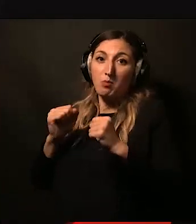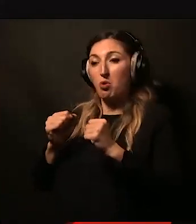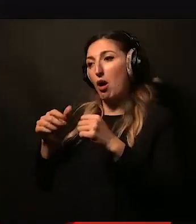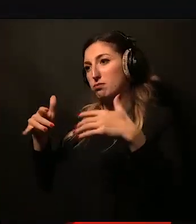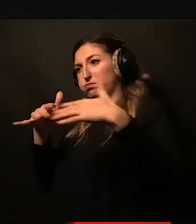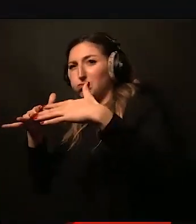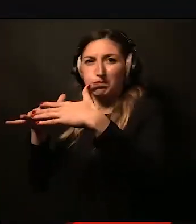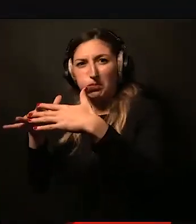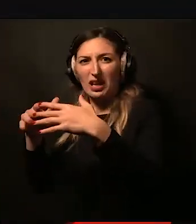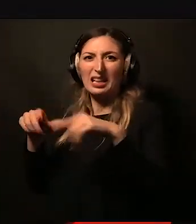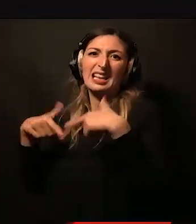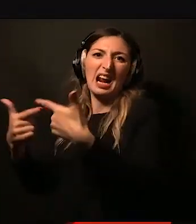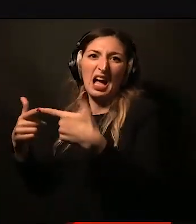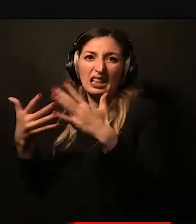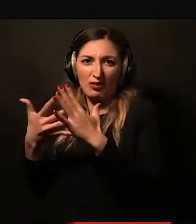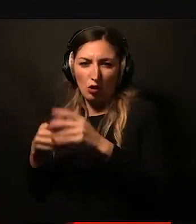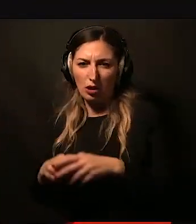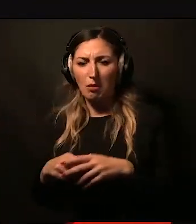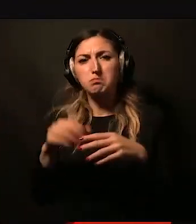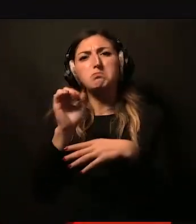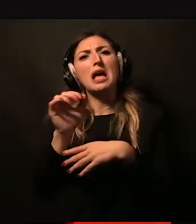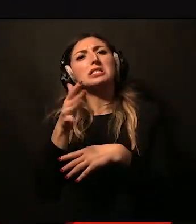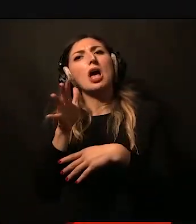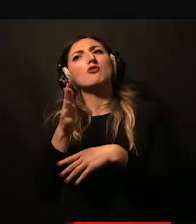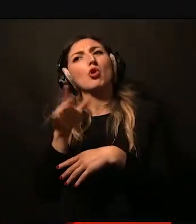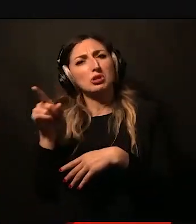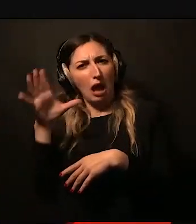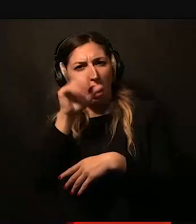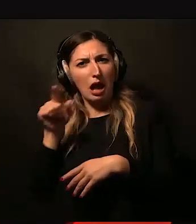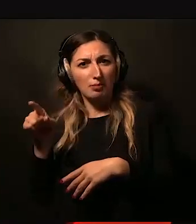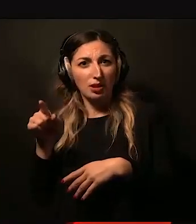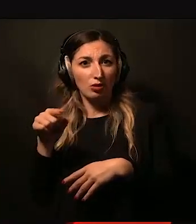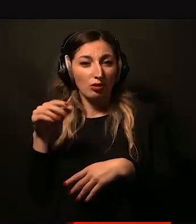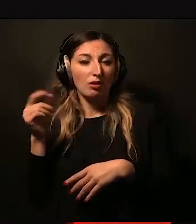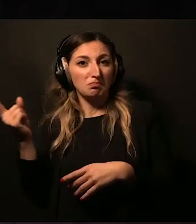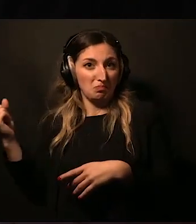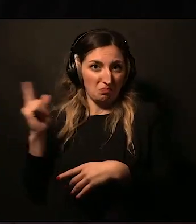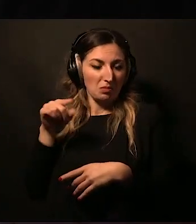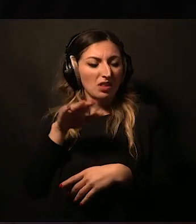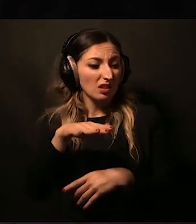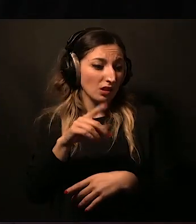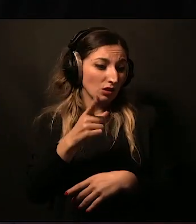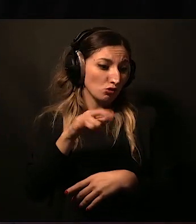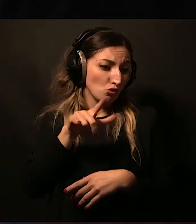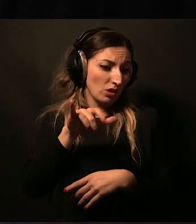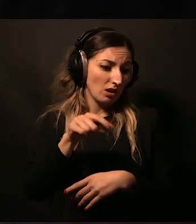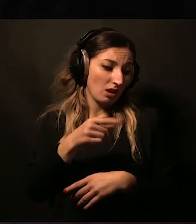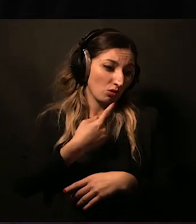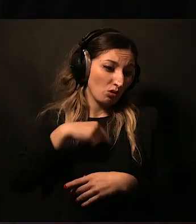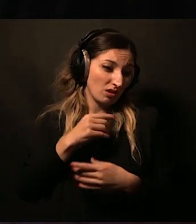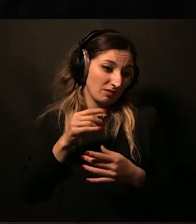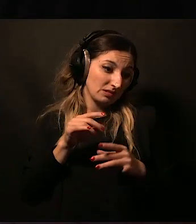funzionando perché si è avvicinata preoccupata e m'ha detto Giulia scherzavamo Lo sai no e